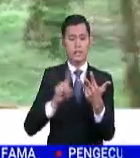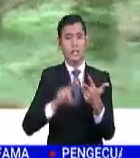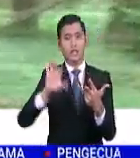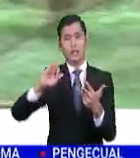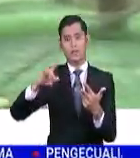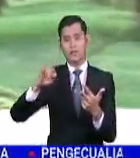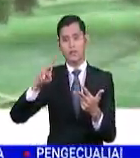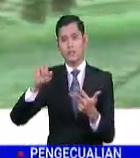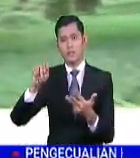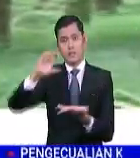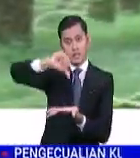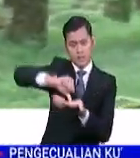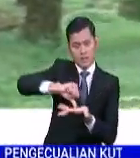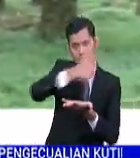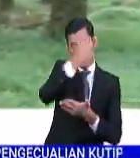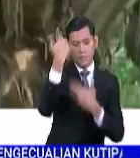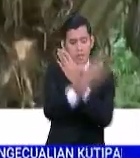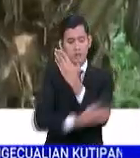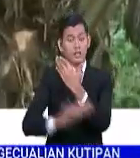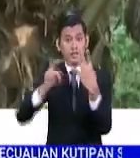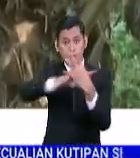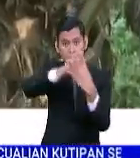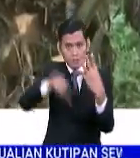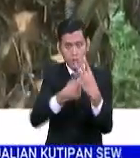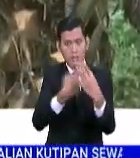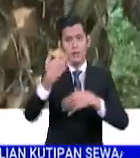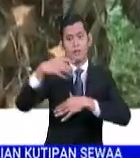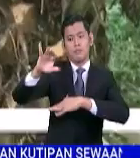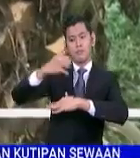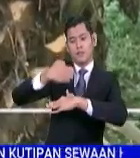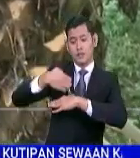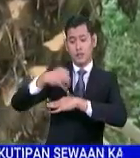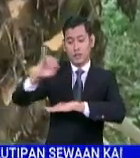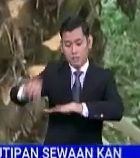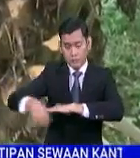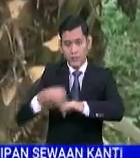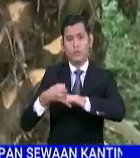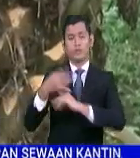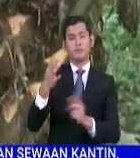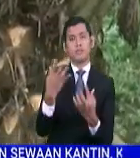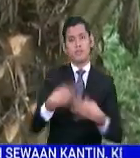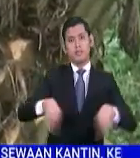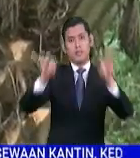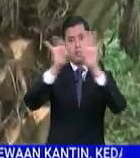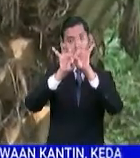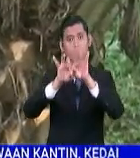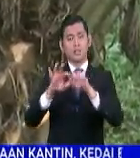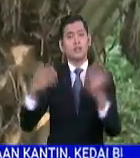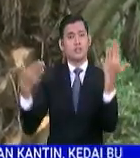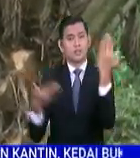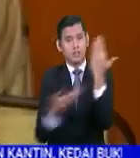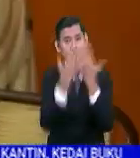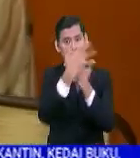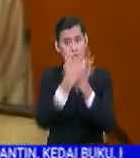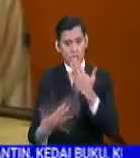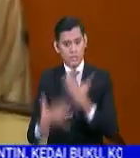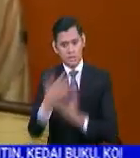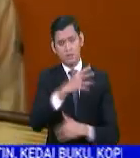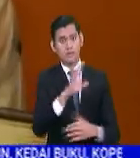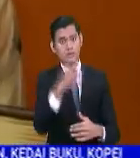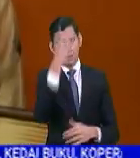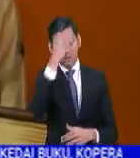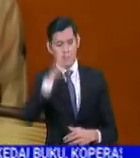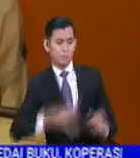kerana negara-negara itu merupakan pengimport utama sawit negara. Datuk Zuraida ditemui pemberita pada program penyerahan bantuan